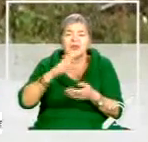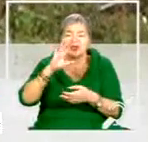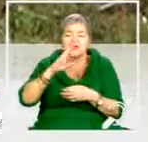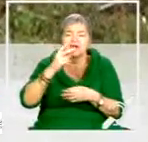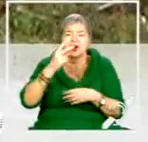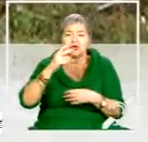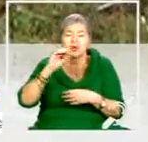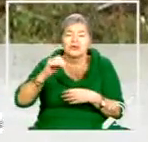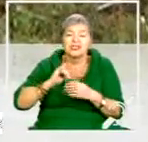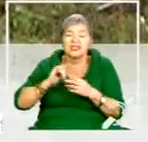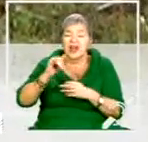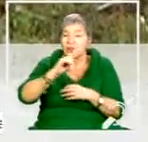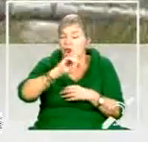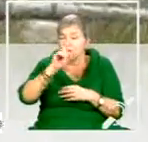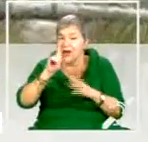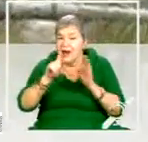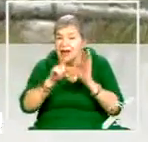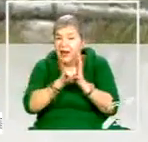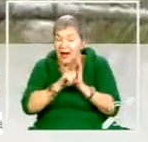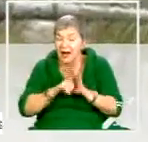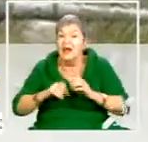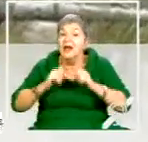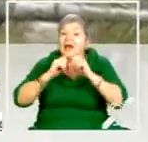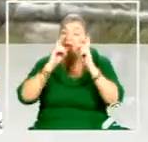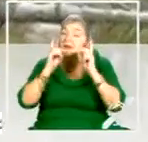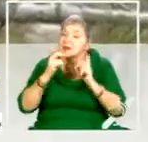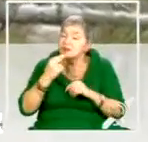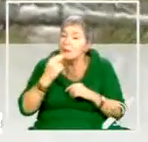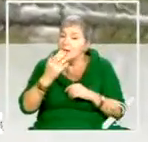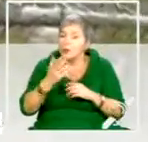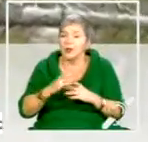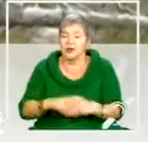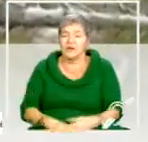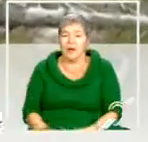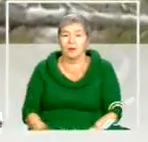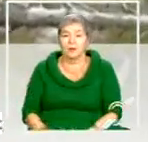de transporturi ilegale au fost depistate în teren.